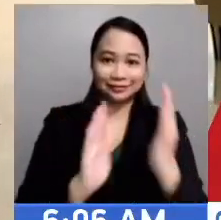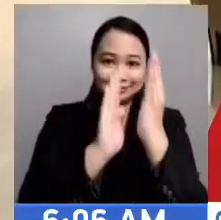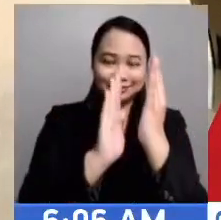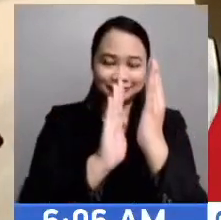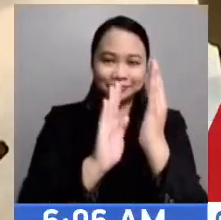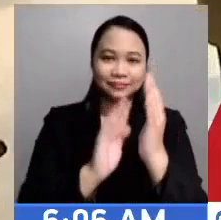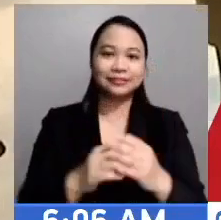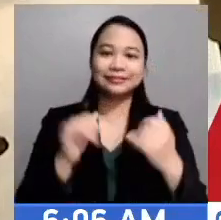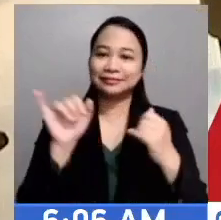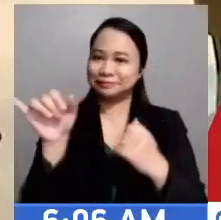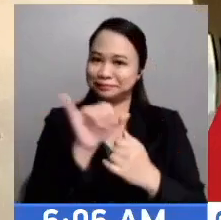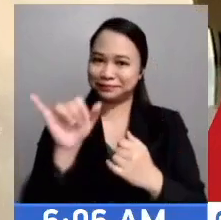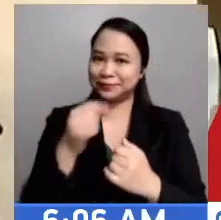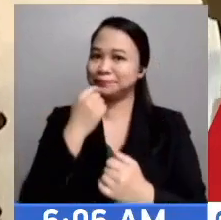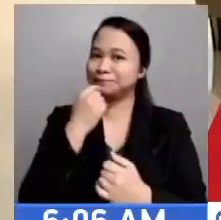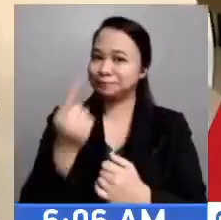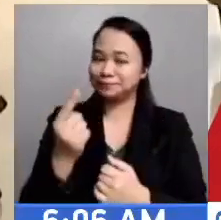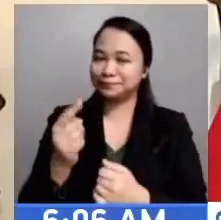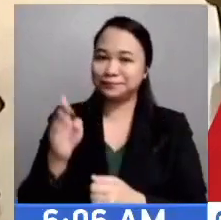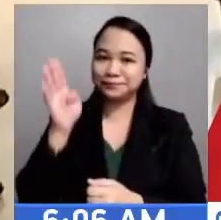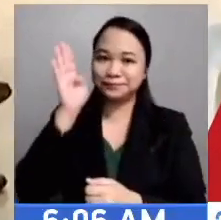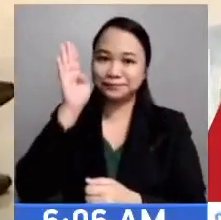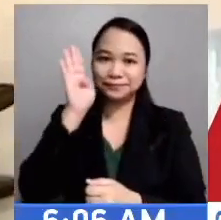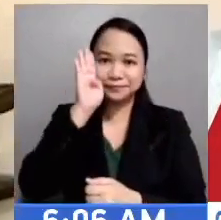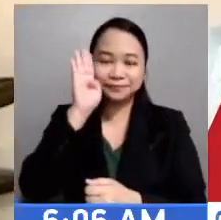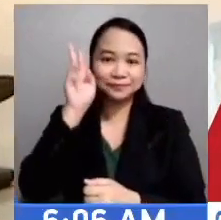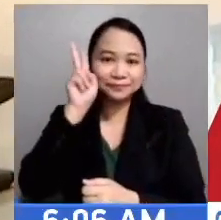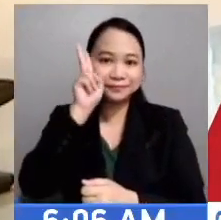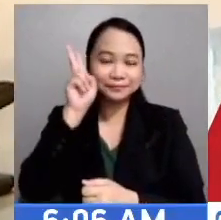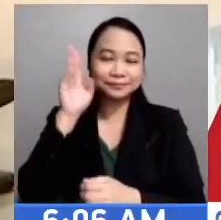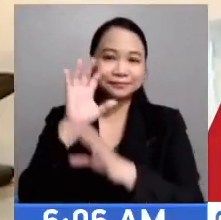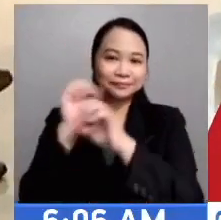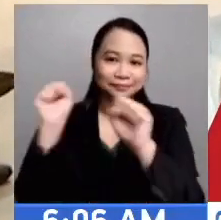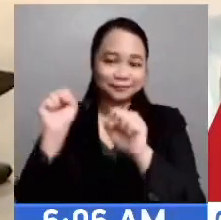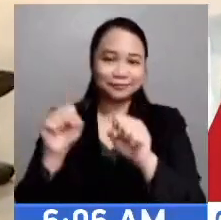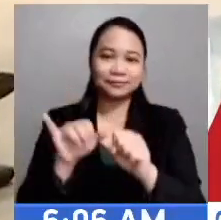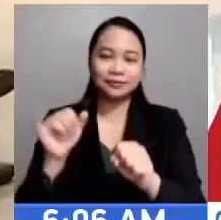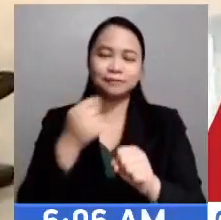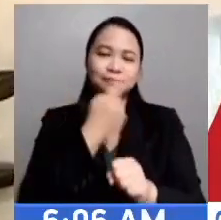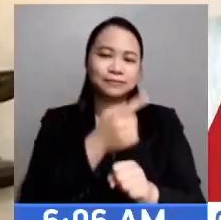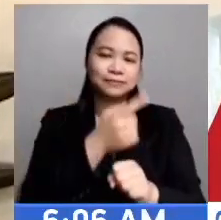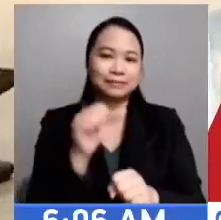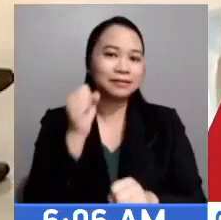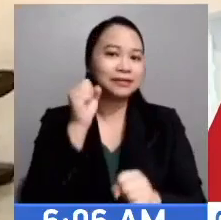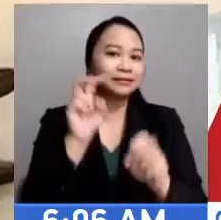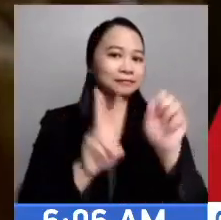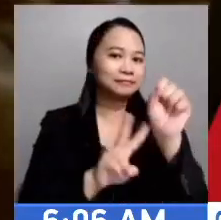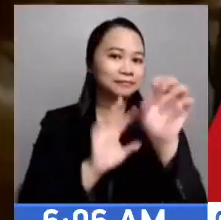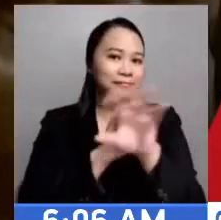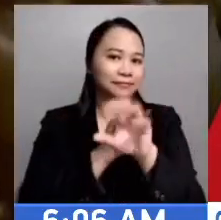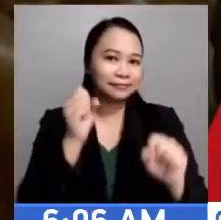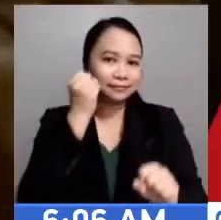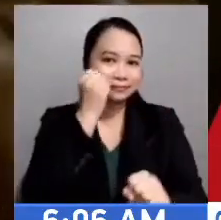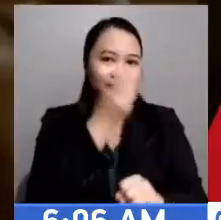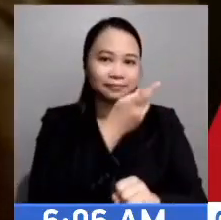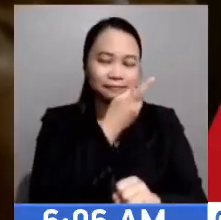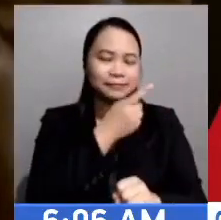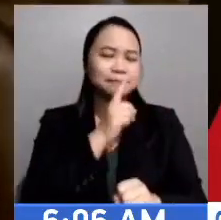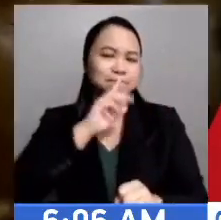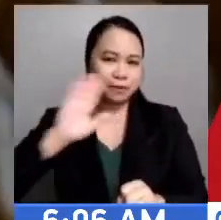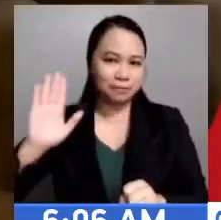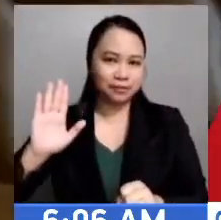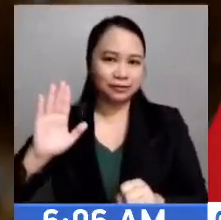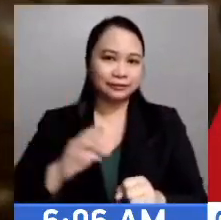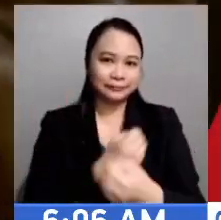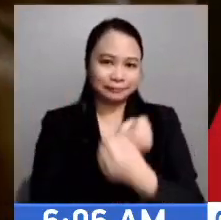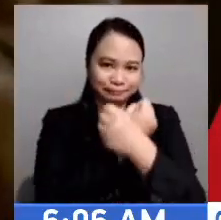niya kay Duterte ang suporta ng Amerika sa Pilipinas laban sa mga puwersang posibleng umatake. Napag-usapan din nila ang mga training